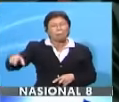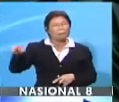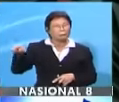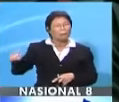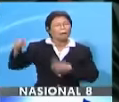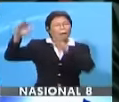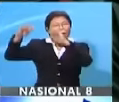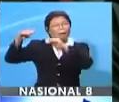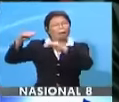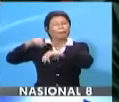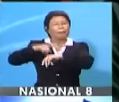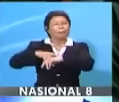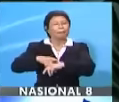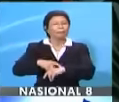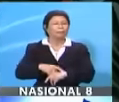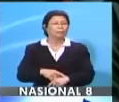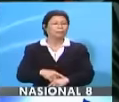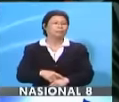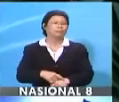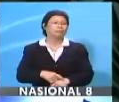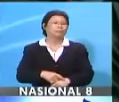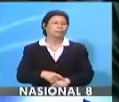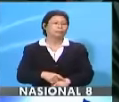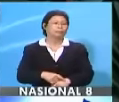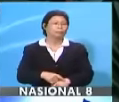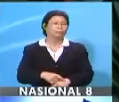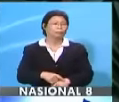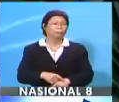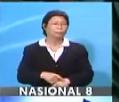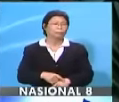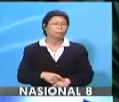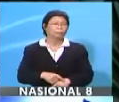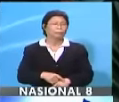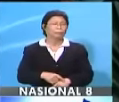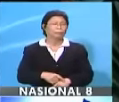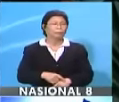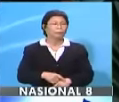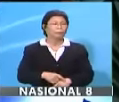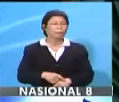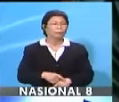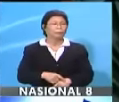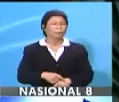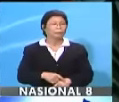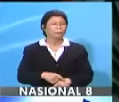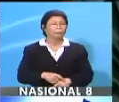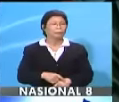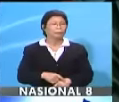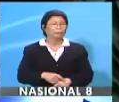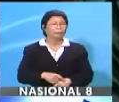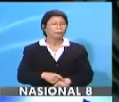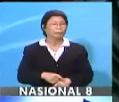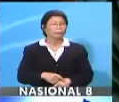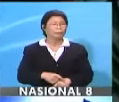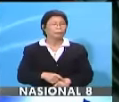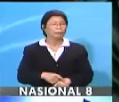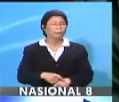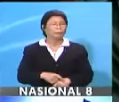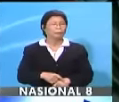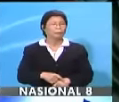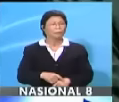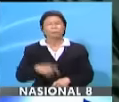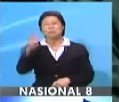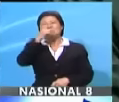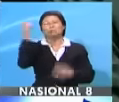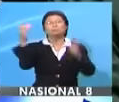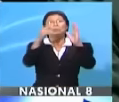dihadapkan kepada mahkamah sekurang-kurang native court because they to us they have broken native